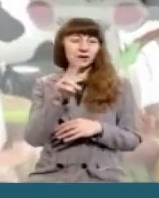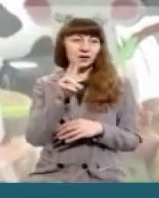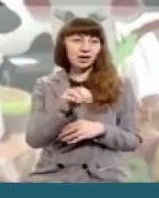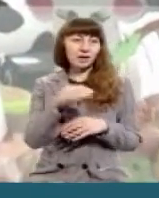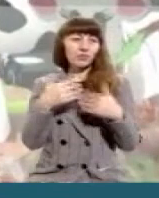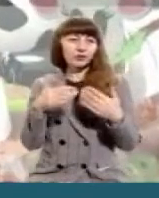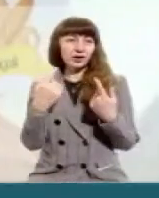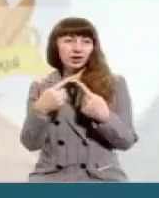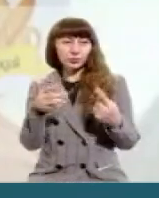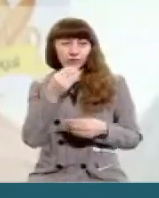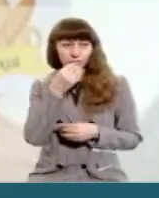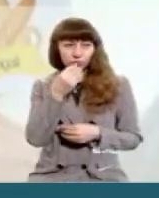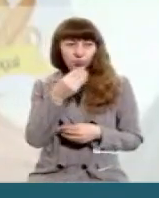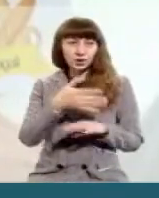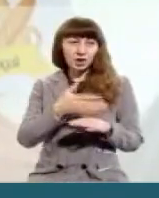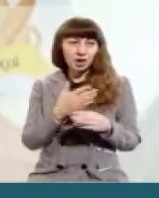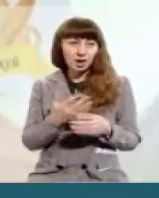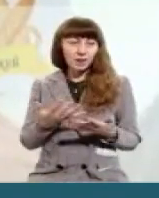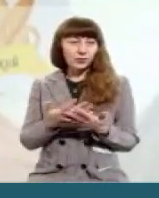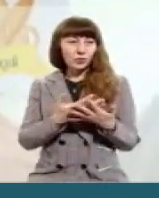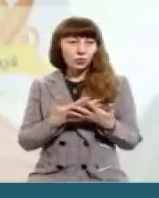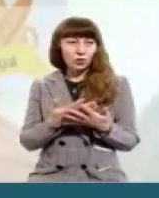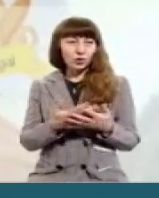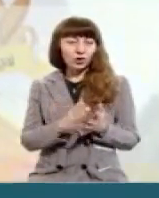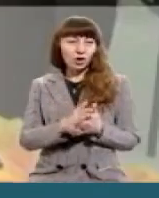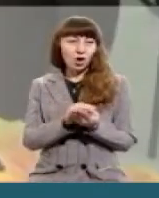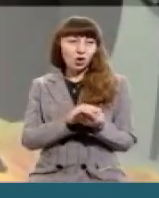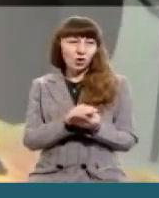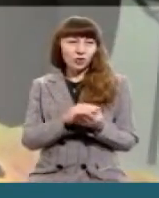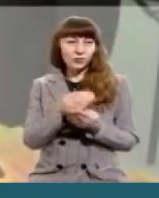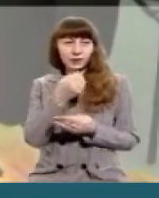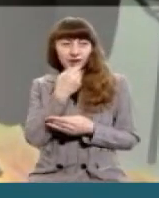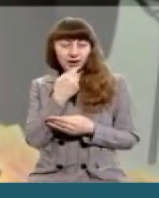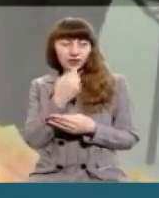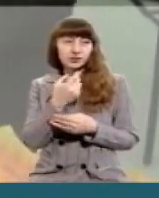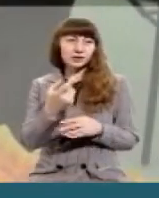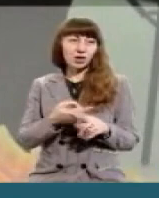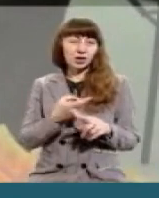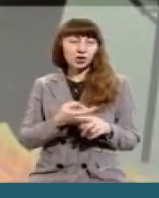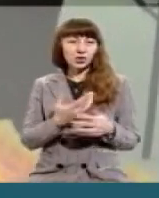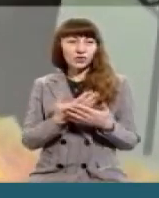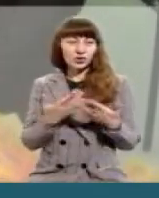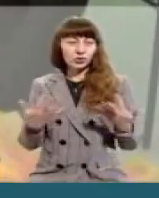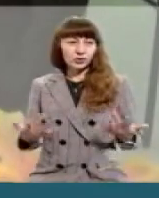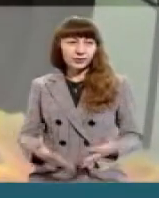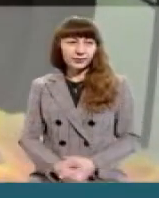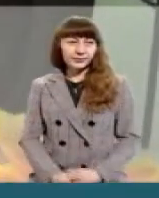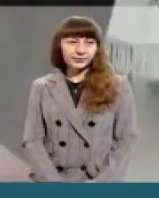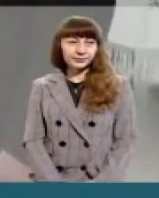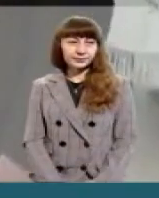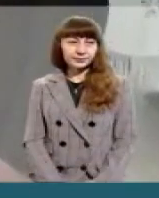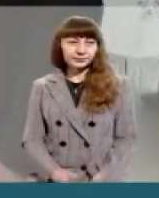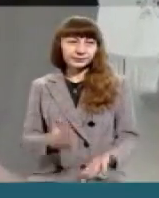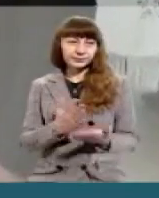Сүреге қойылған нан, ұн, көкөніс пен жұмыртқаның бағасы да қол жетімді. Сапалы, табиғи, таза өнімге сұраныс та көп.